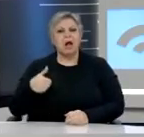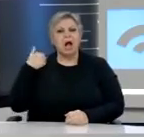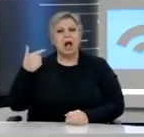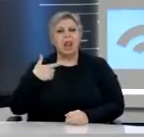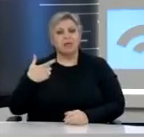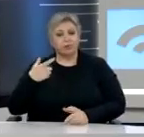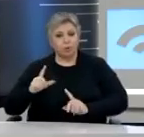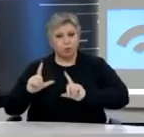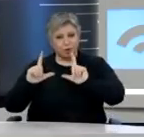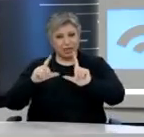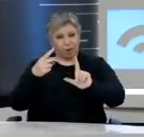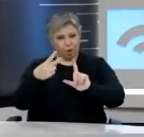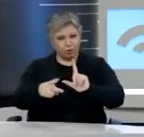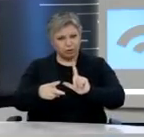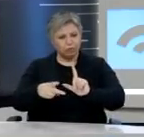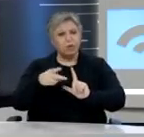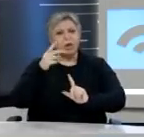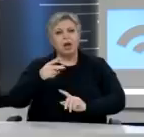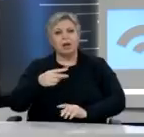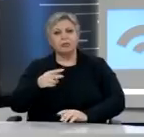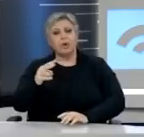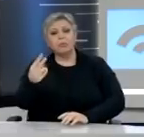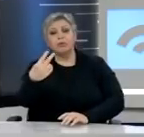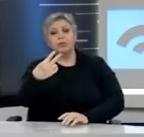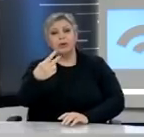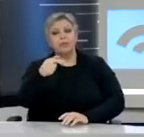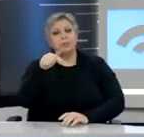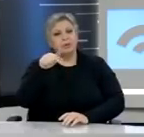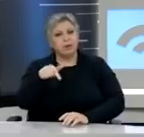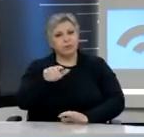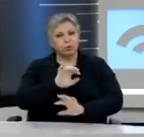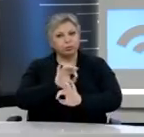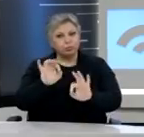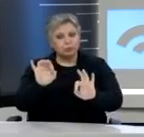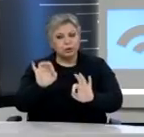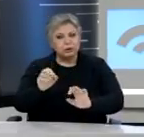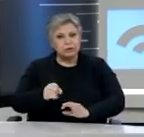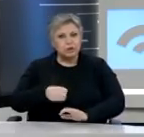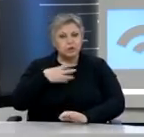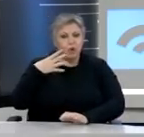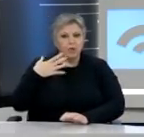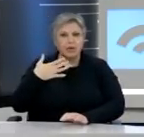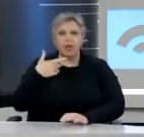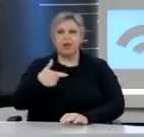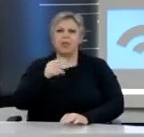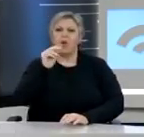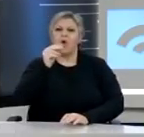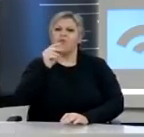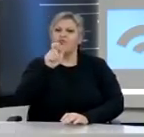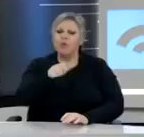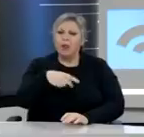βουλευτές, αλλά τους πολίτες που μας παρακολουθούν. Και κυρίως